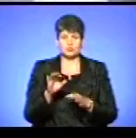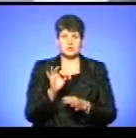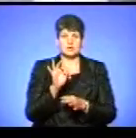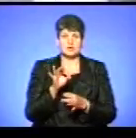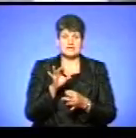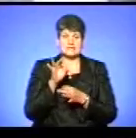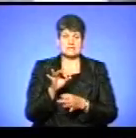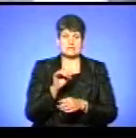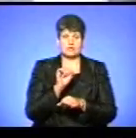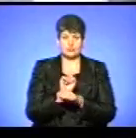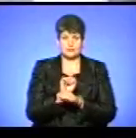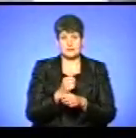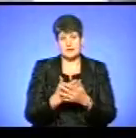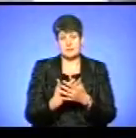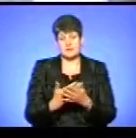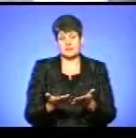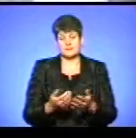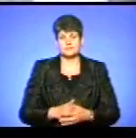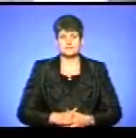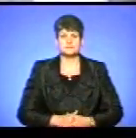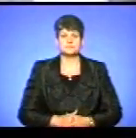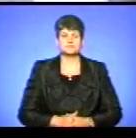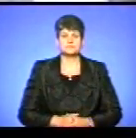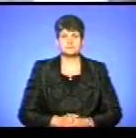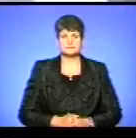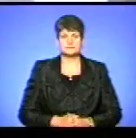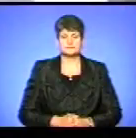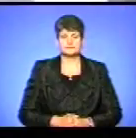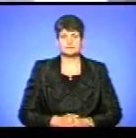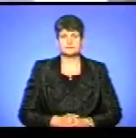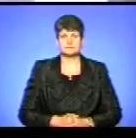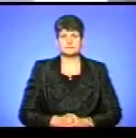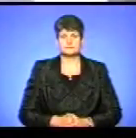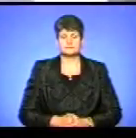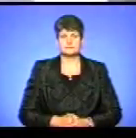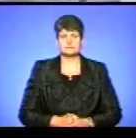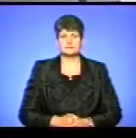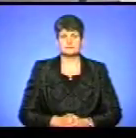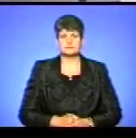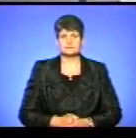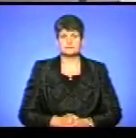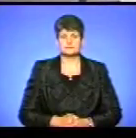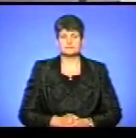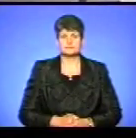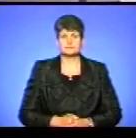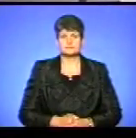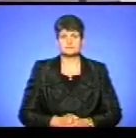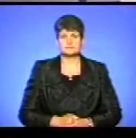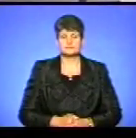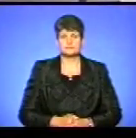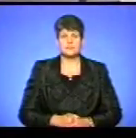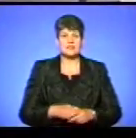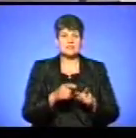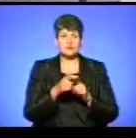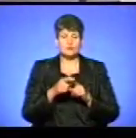законсервоване. Напевно, так. Переход к тому, що підприємство буде законсервовано і ліквідовано, мабуть, так. За